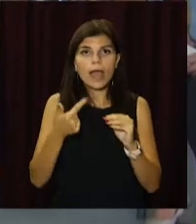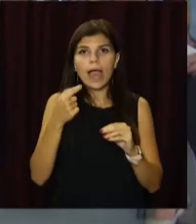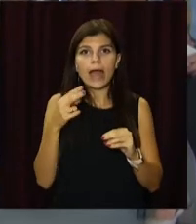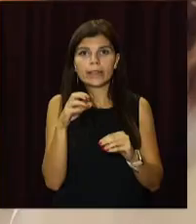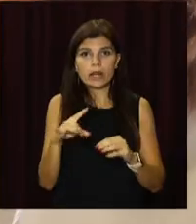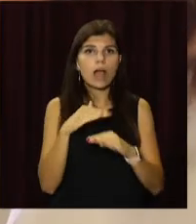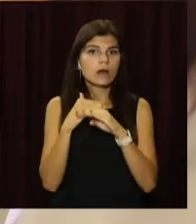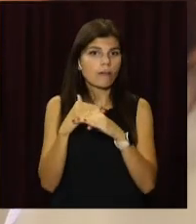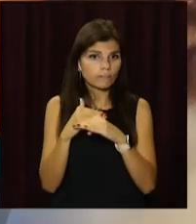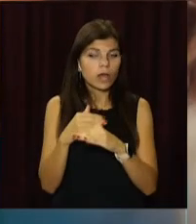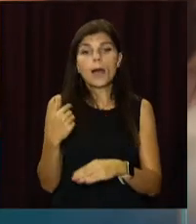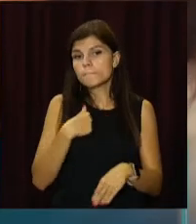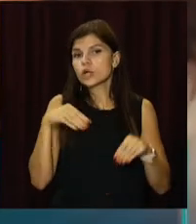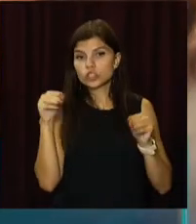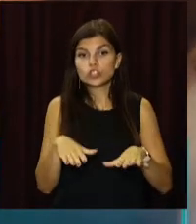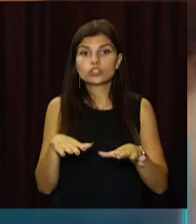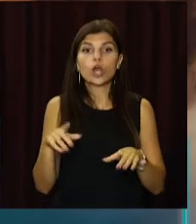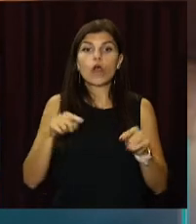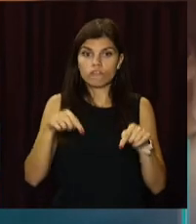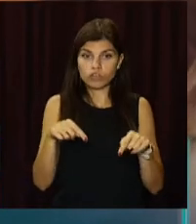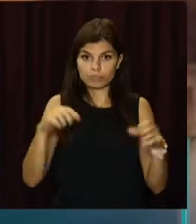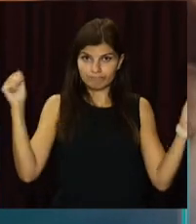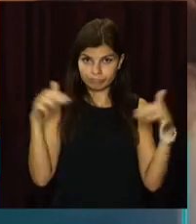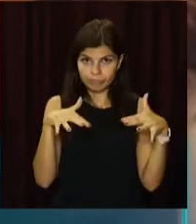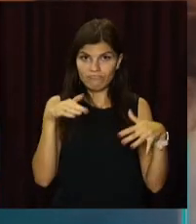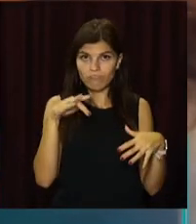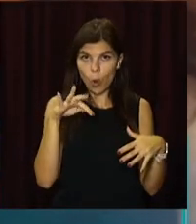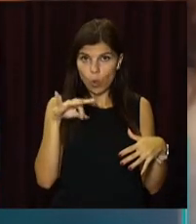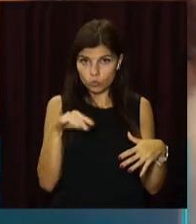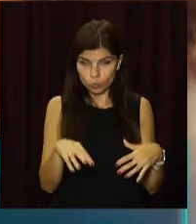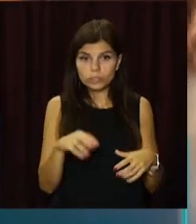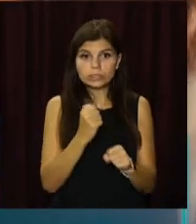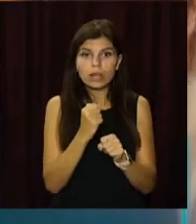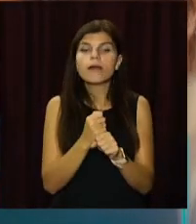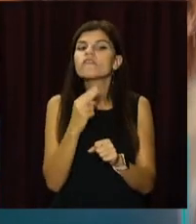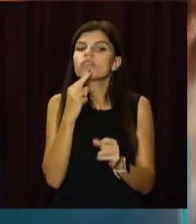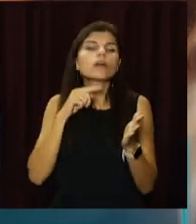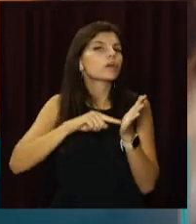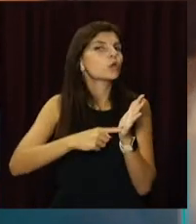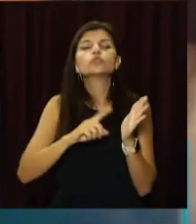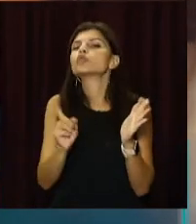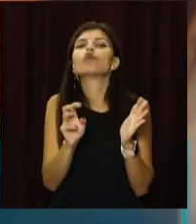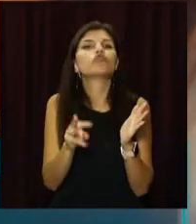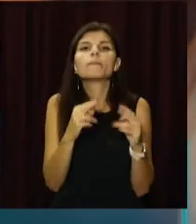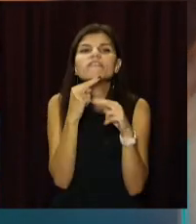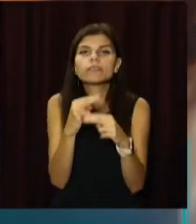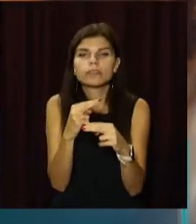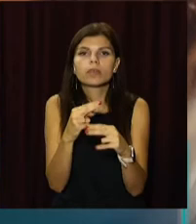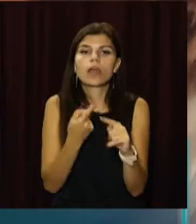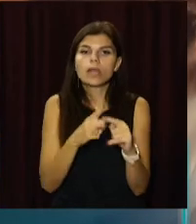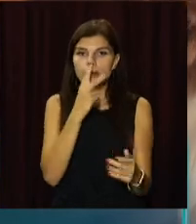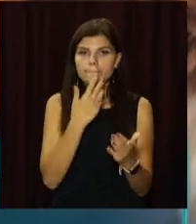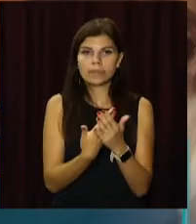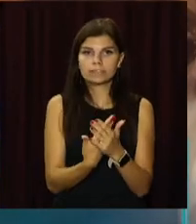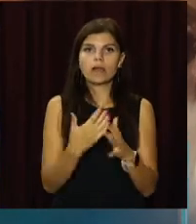гендерної рівності. Вирішили на цьому форумі зробити акцент саме на роботу представницької